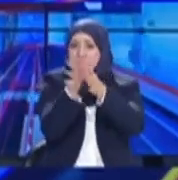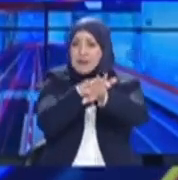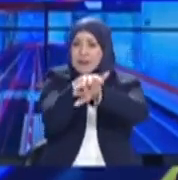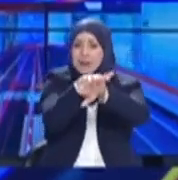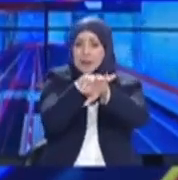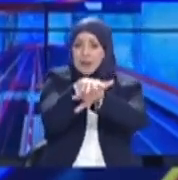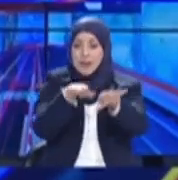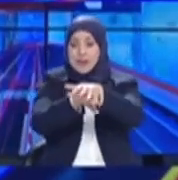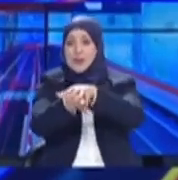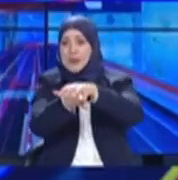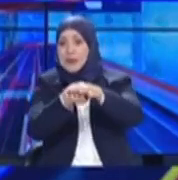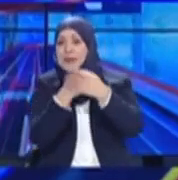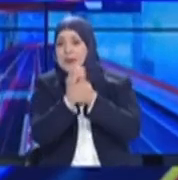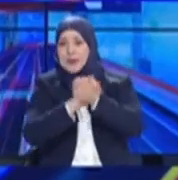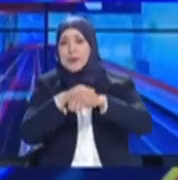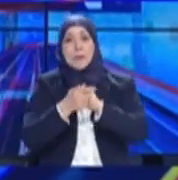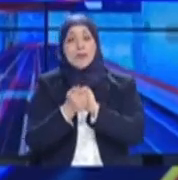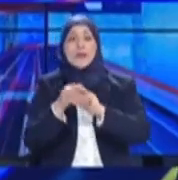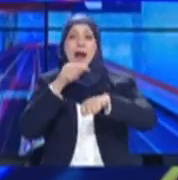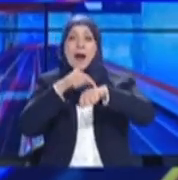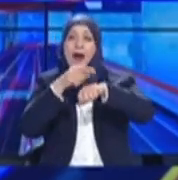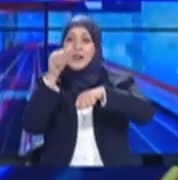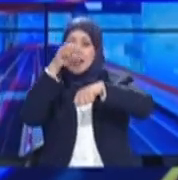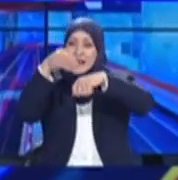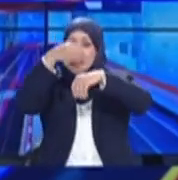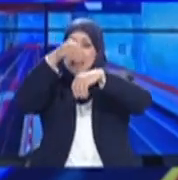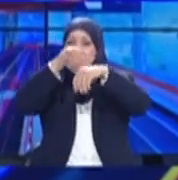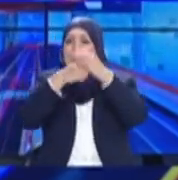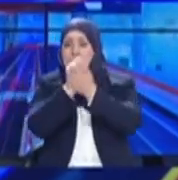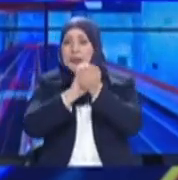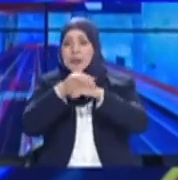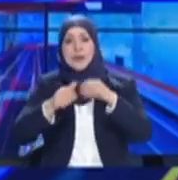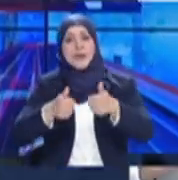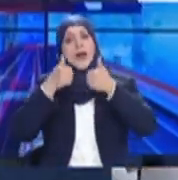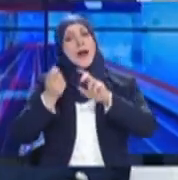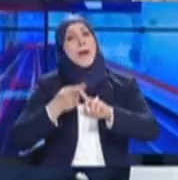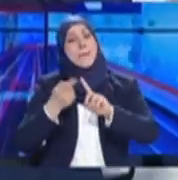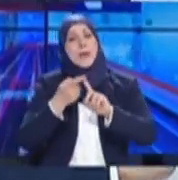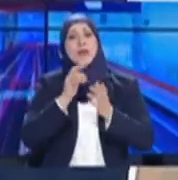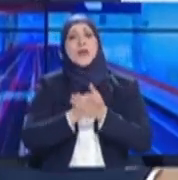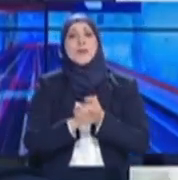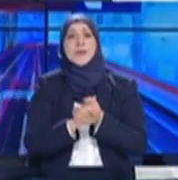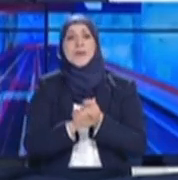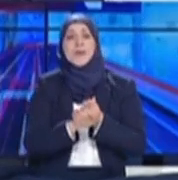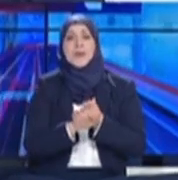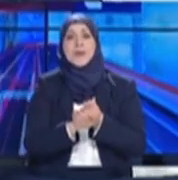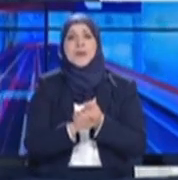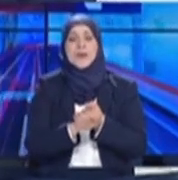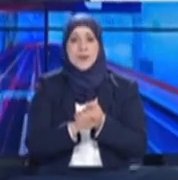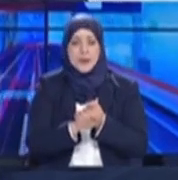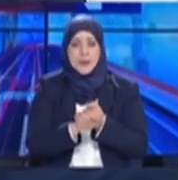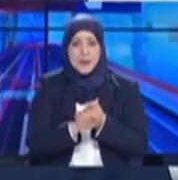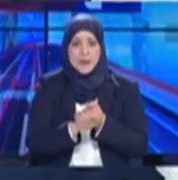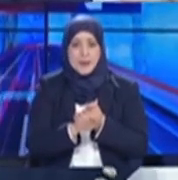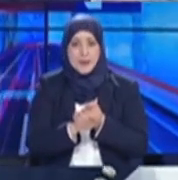يكون يقعد اللي انت فيك ولازم يكون موجود فقد تم سهوله اكثر في استعمال اه جاي